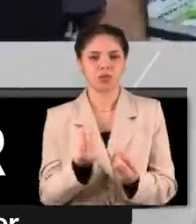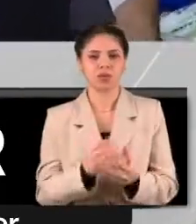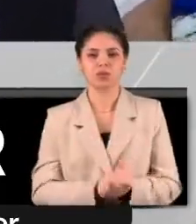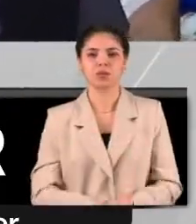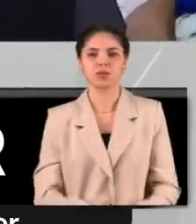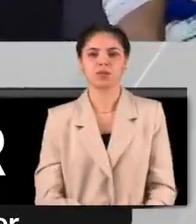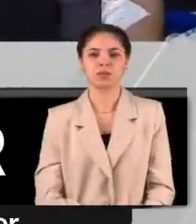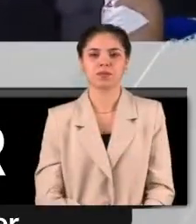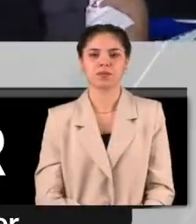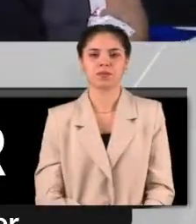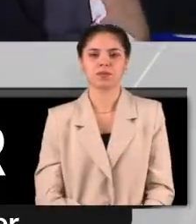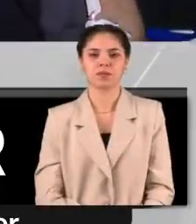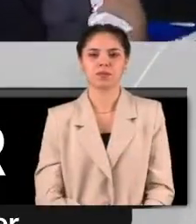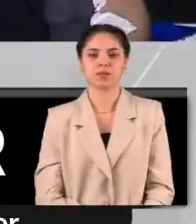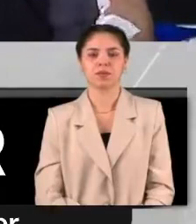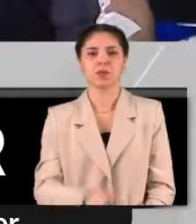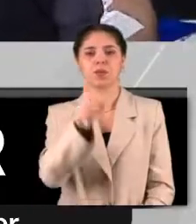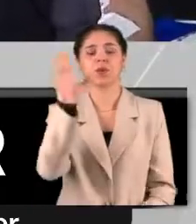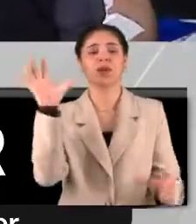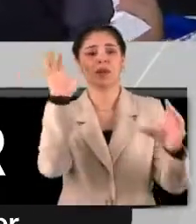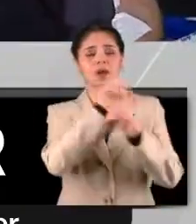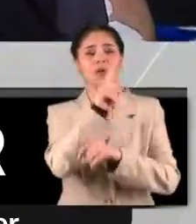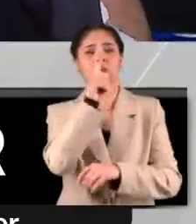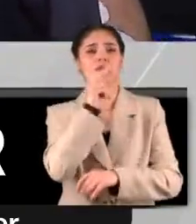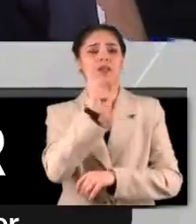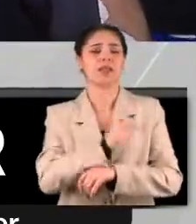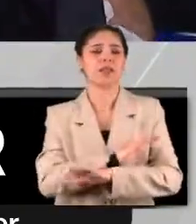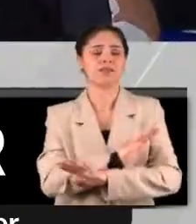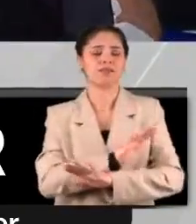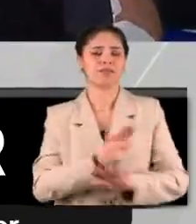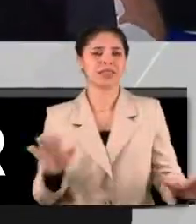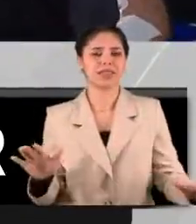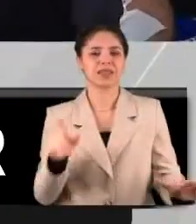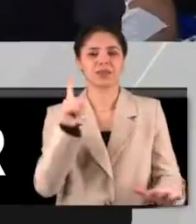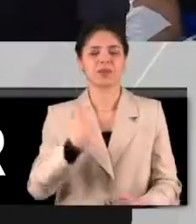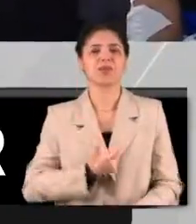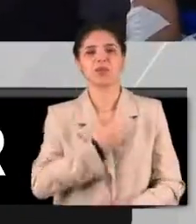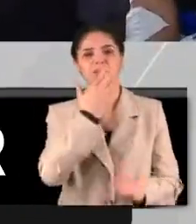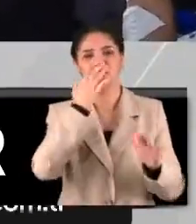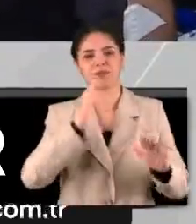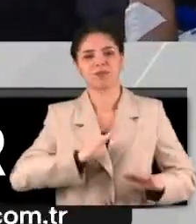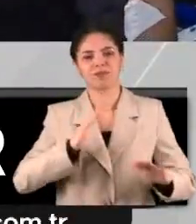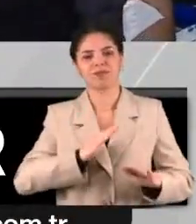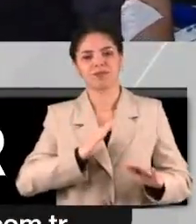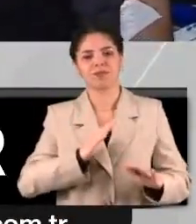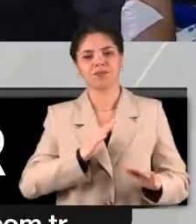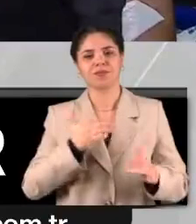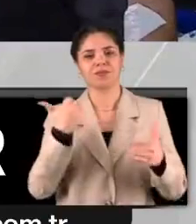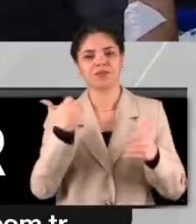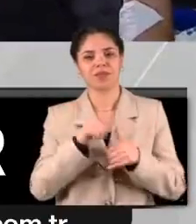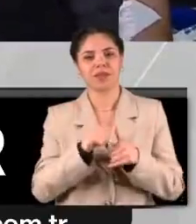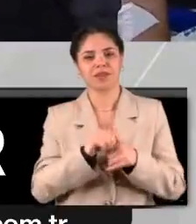olarak karanlıkta 102 saat geçirdik işte. Bir umut beklerdik, geçirdik yani. Eşiniz, dört çocuğunuz.